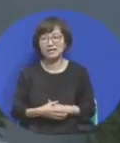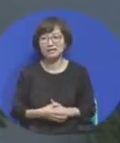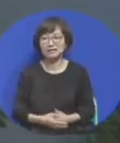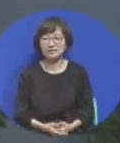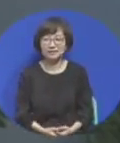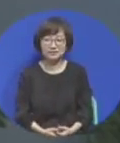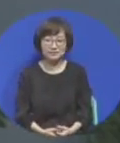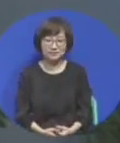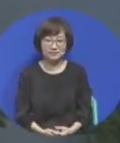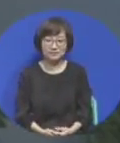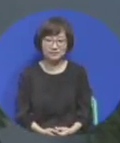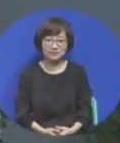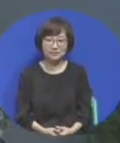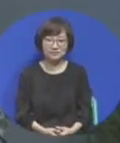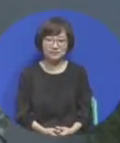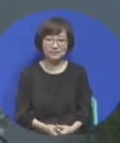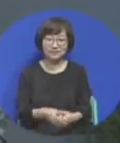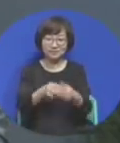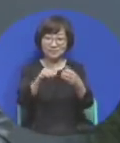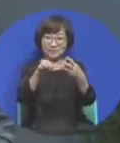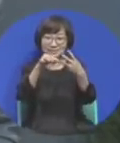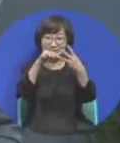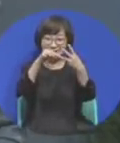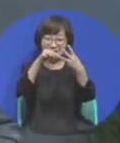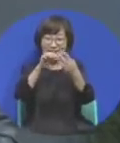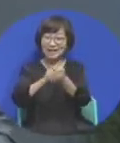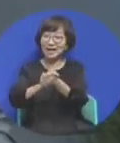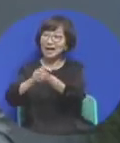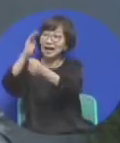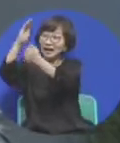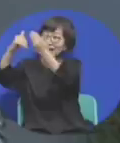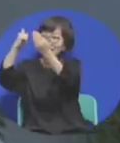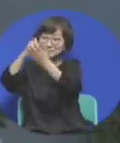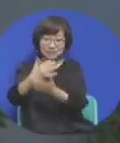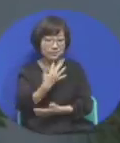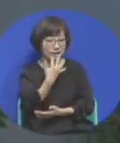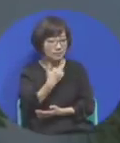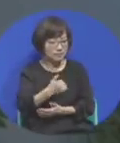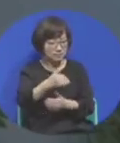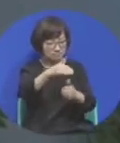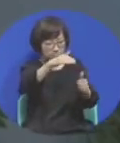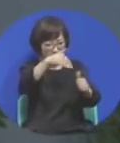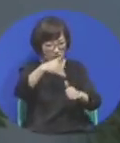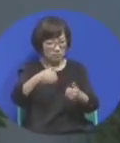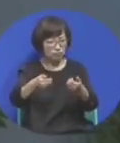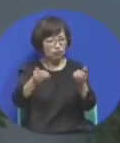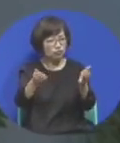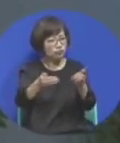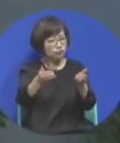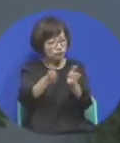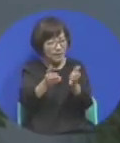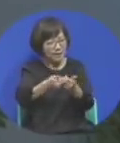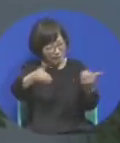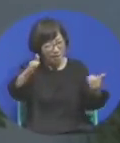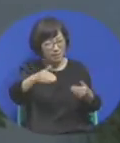됩니다. You need to remember that. 세 번째입니다. Third. 왜 아브라함 보고 떠나라고 합니까? Why did God tell Abraham to leave?